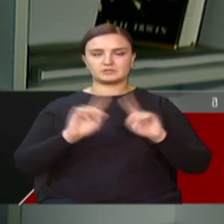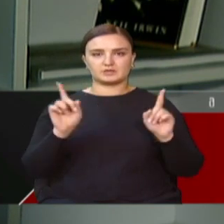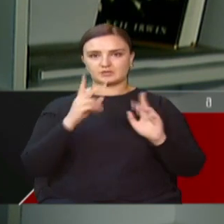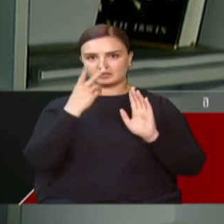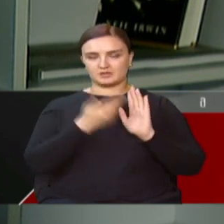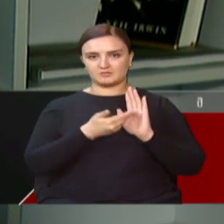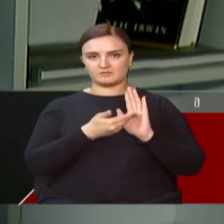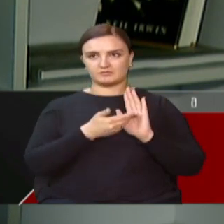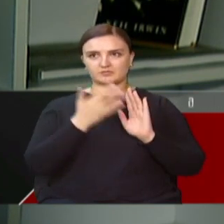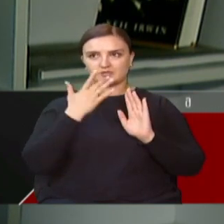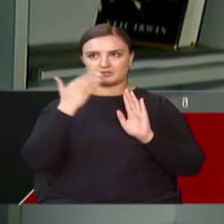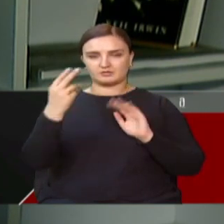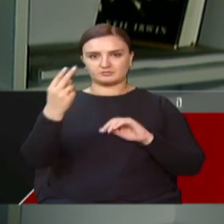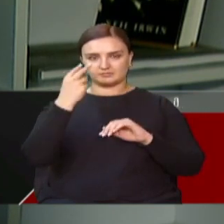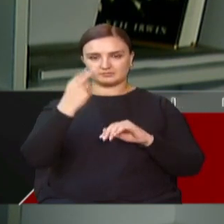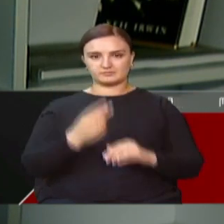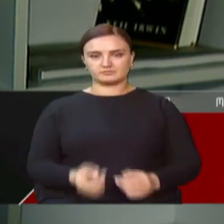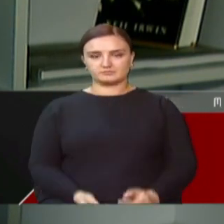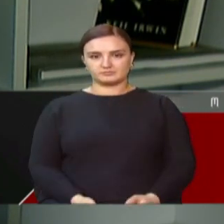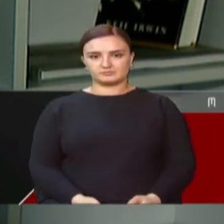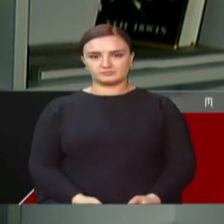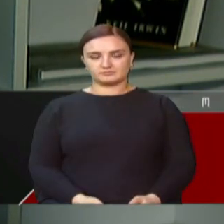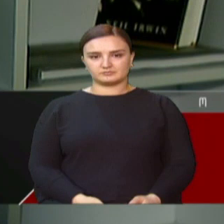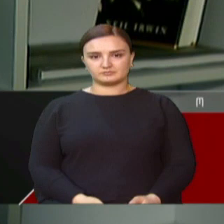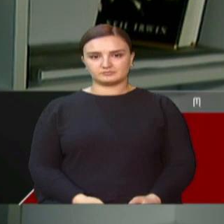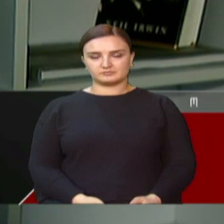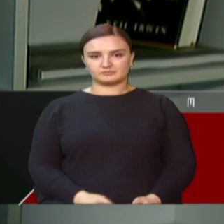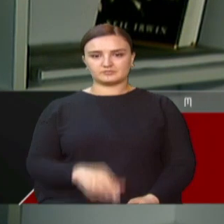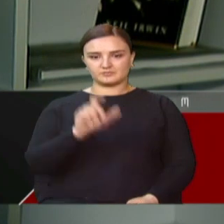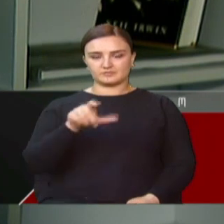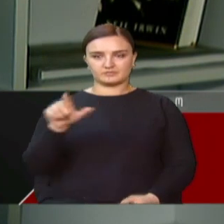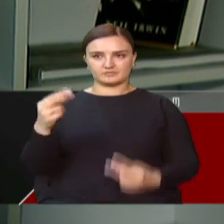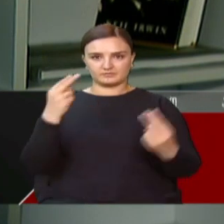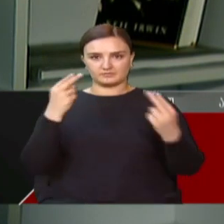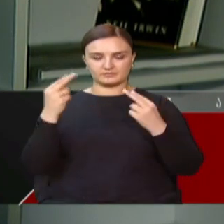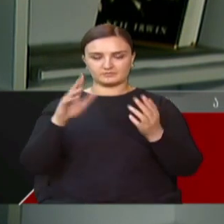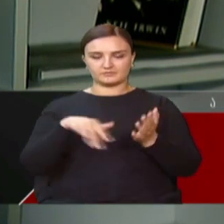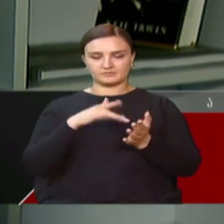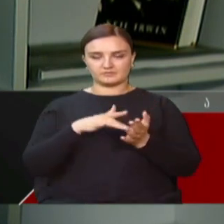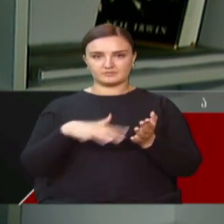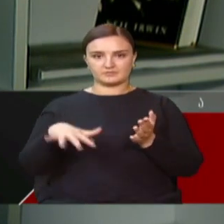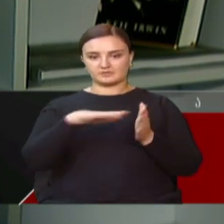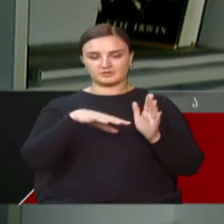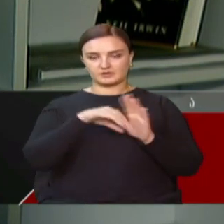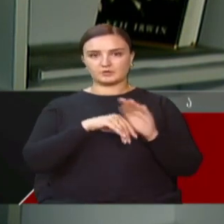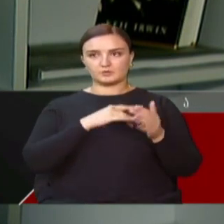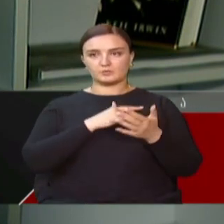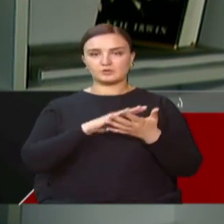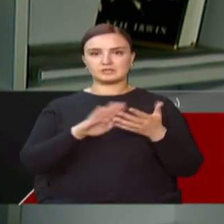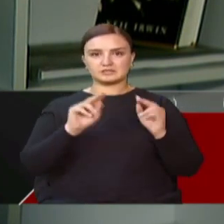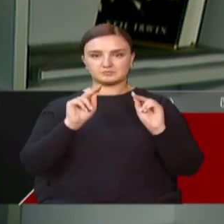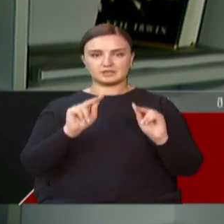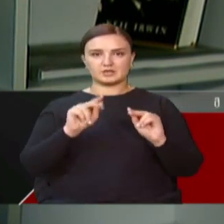გამოვიყურებით დასავლელების თვალში და არ ვიცი ადამიანების თვალშიც დარწმუნებულა ქვეყნიში იმით რომლებიც გულწრფელად ყველა უკრაინისკენ